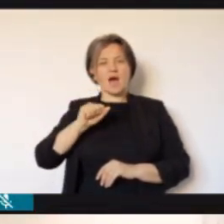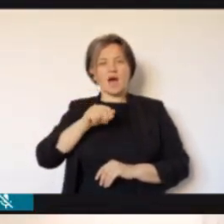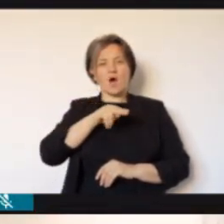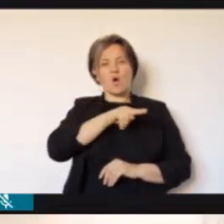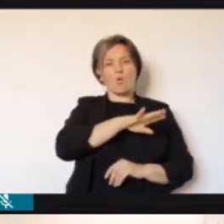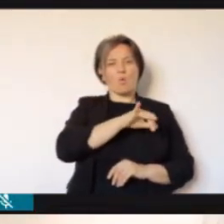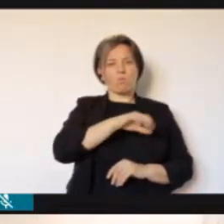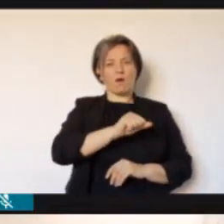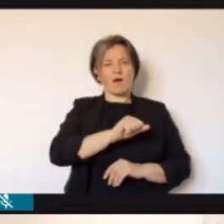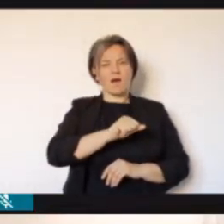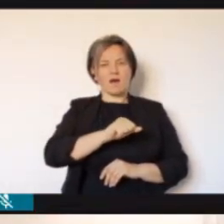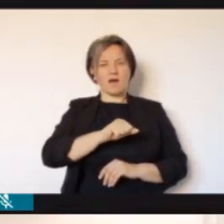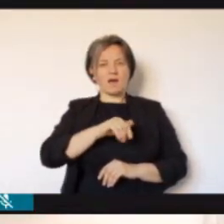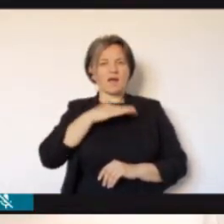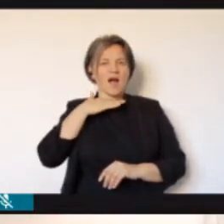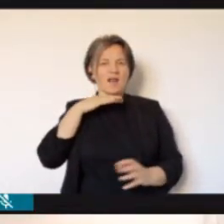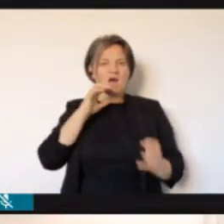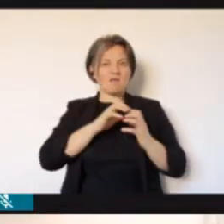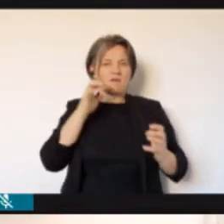Nina.